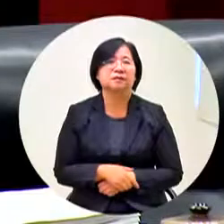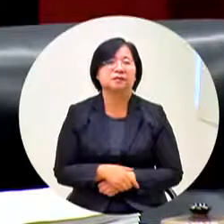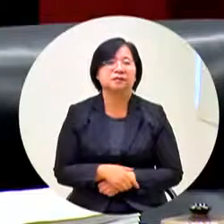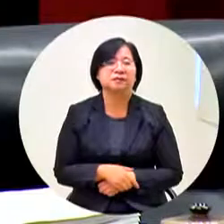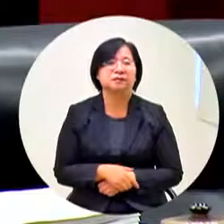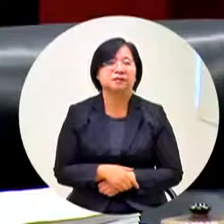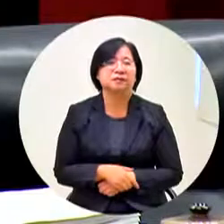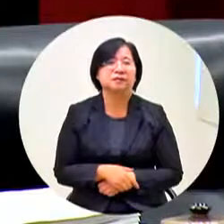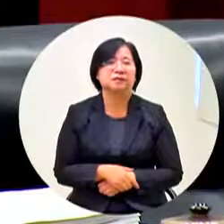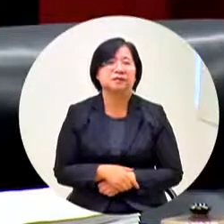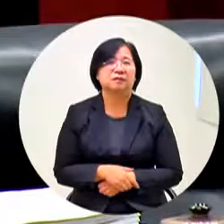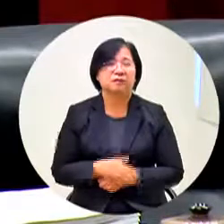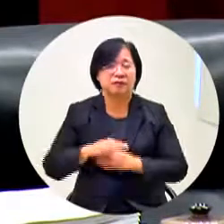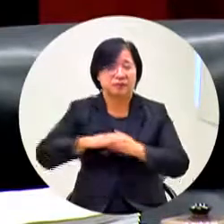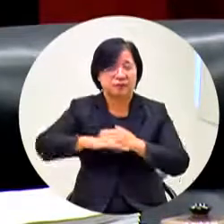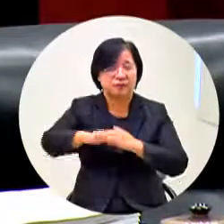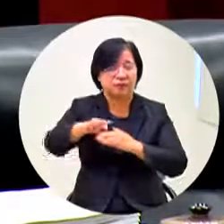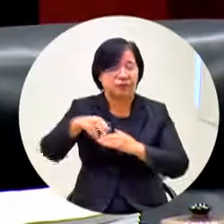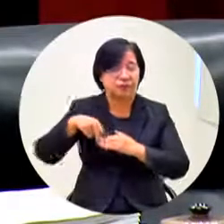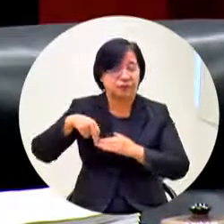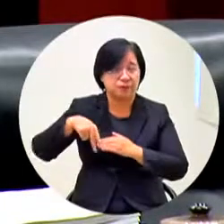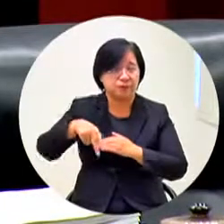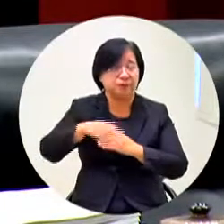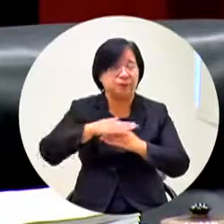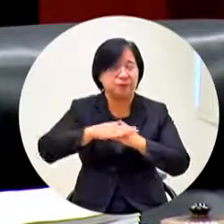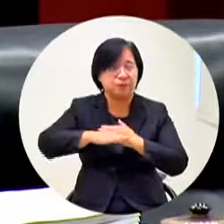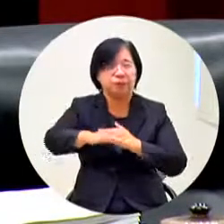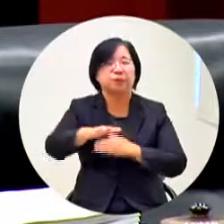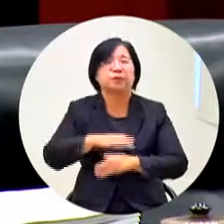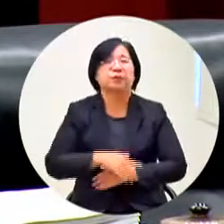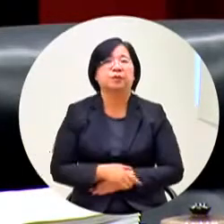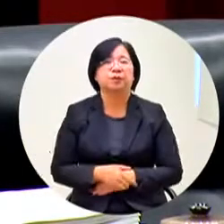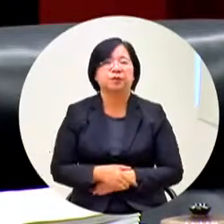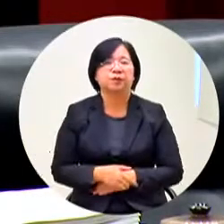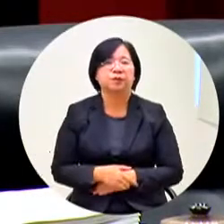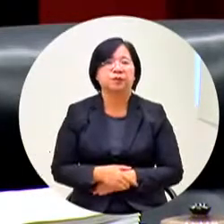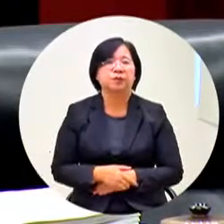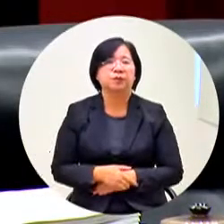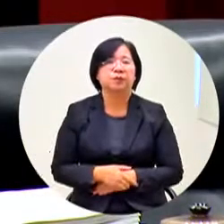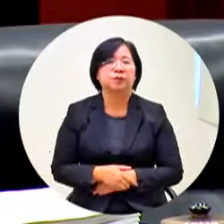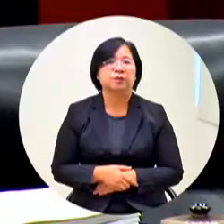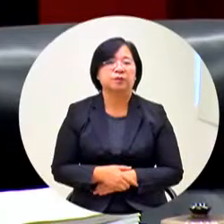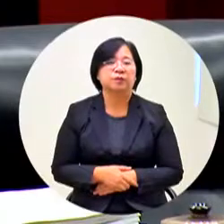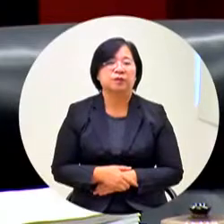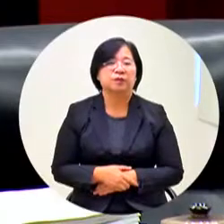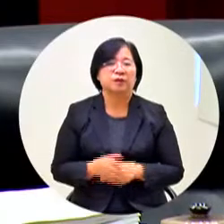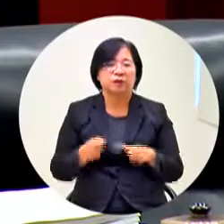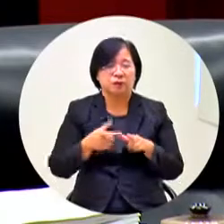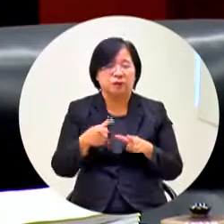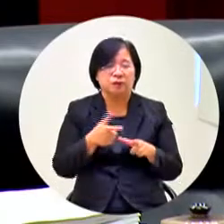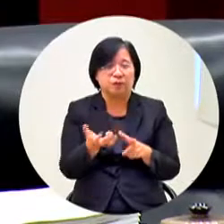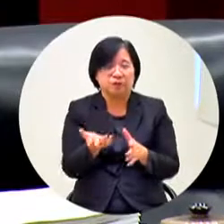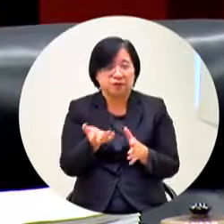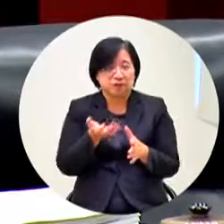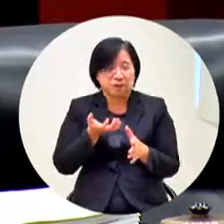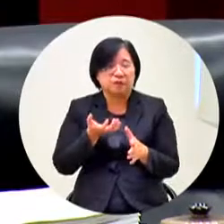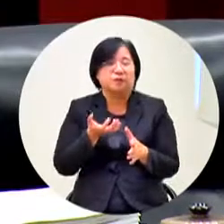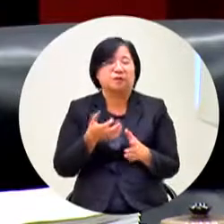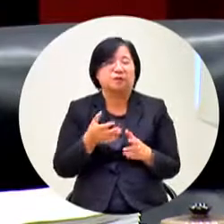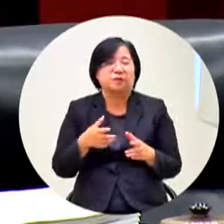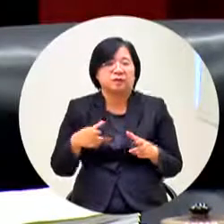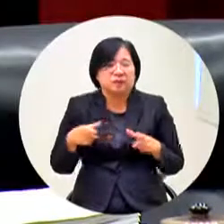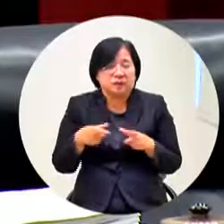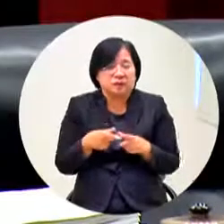道的铺面就好了，那这样子把它往那个公园往里面内缩，这块变得能够扩